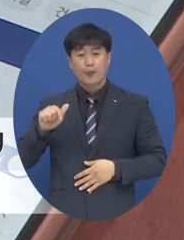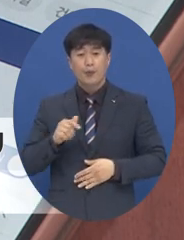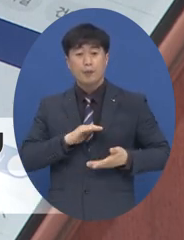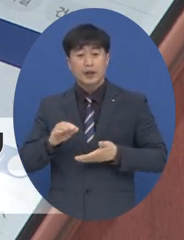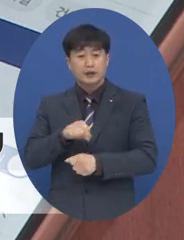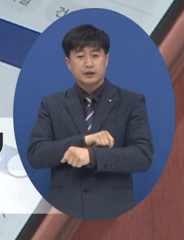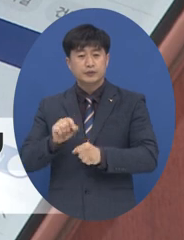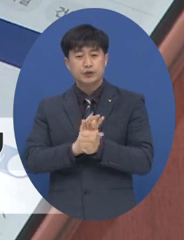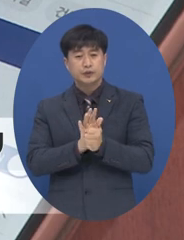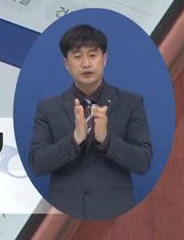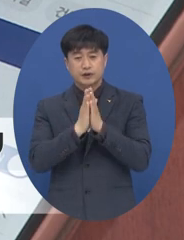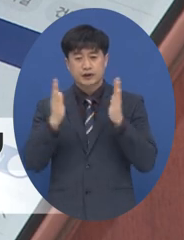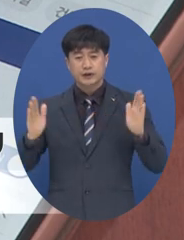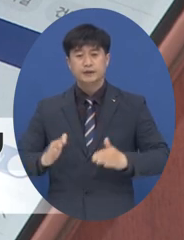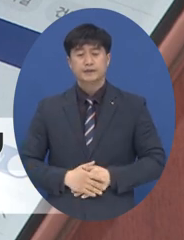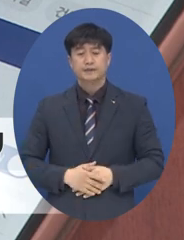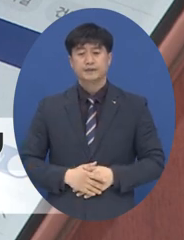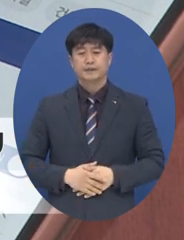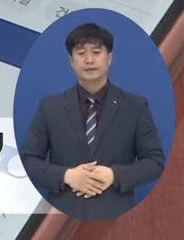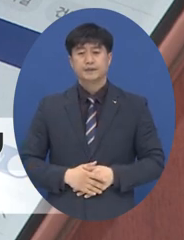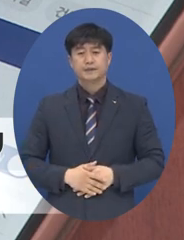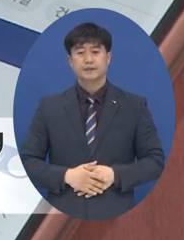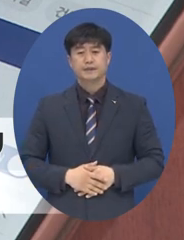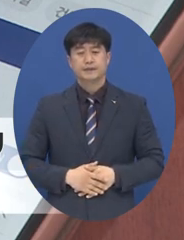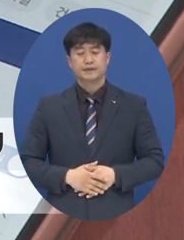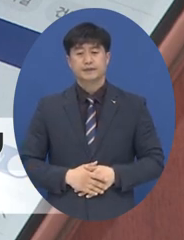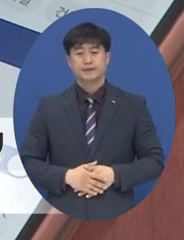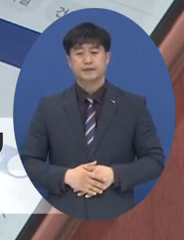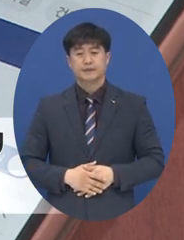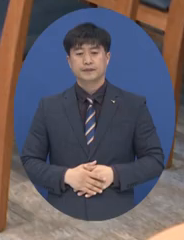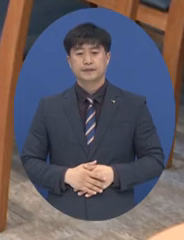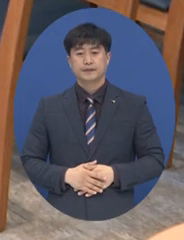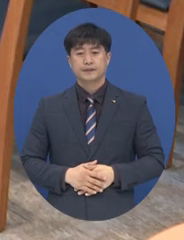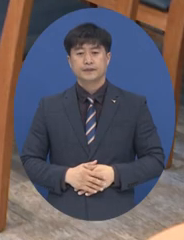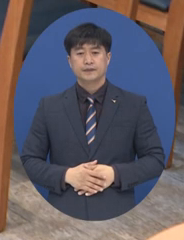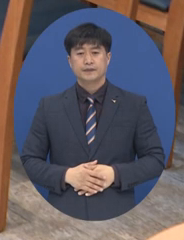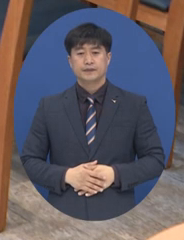서비스를 개시했습니다. 구영슬 기자가 현장 취재했습니다.